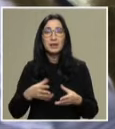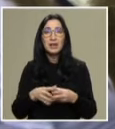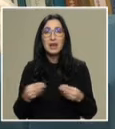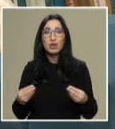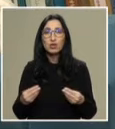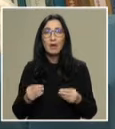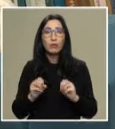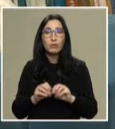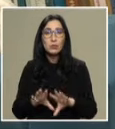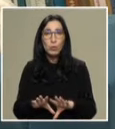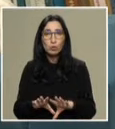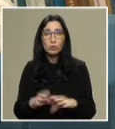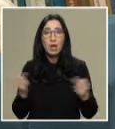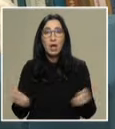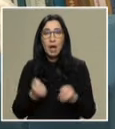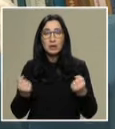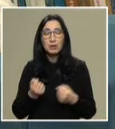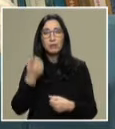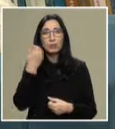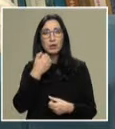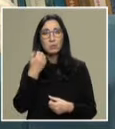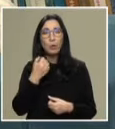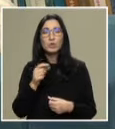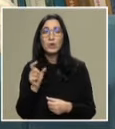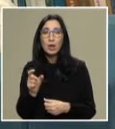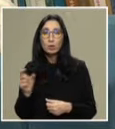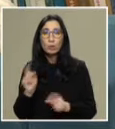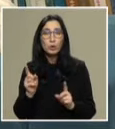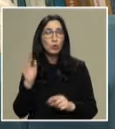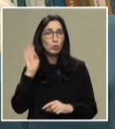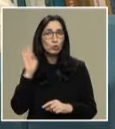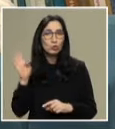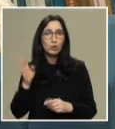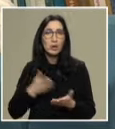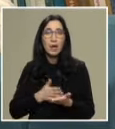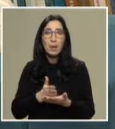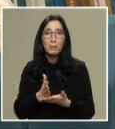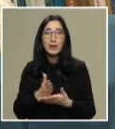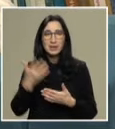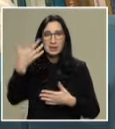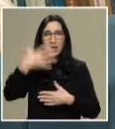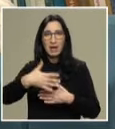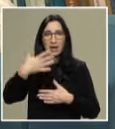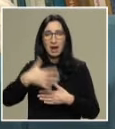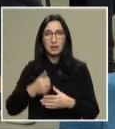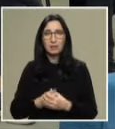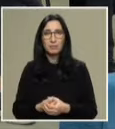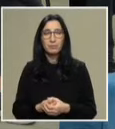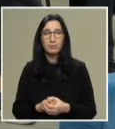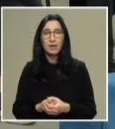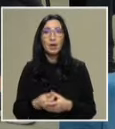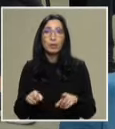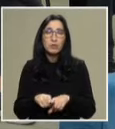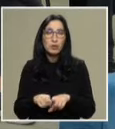от възможностите активно да използват думите, които чуват през екрана. Тоест чуваме една реч, еднопосочна,